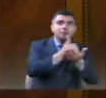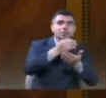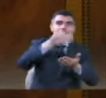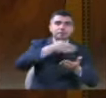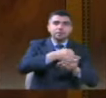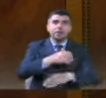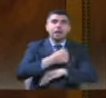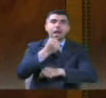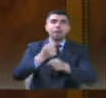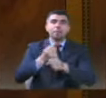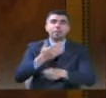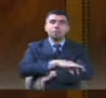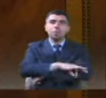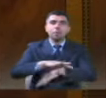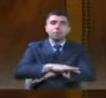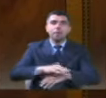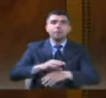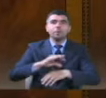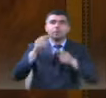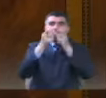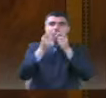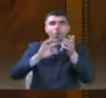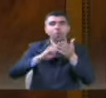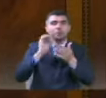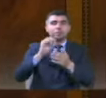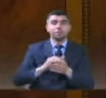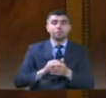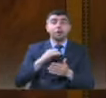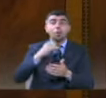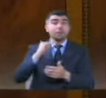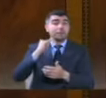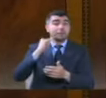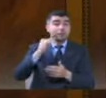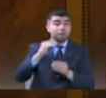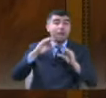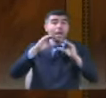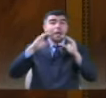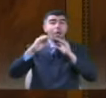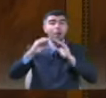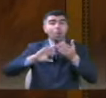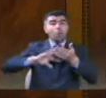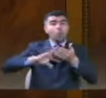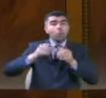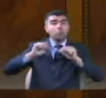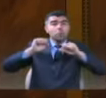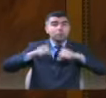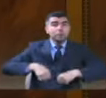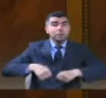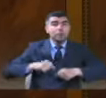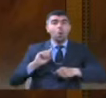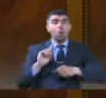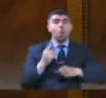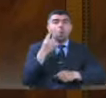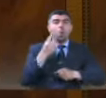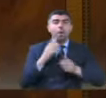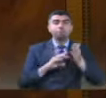الأمثل. فلا يكفي في تقديرنا أن ننتظر حوارا اجتماعيا لإلاء الموضوع